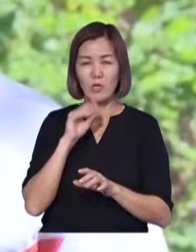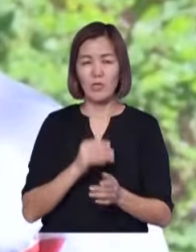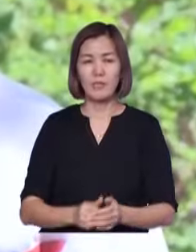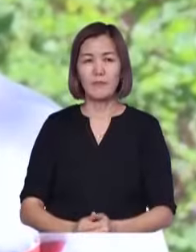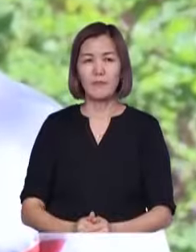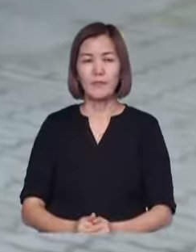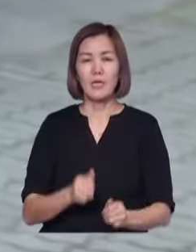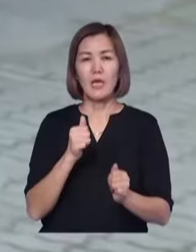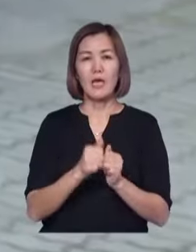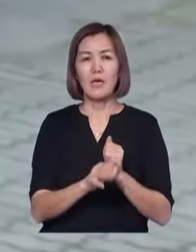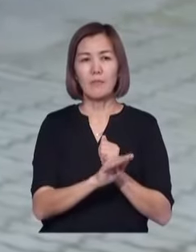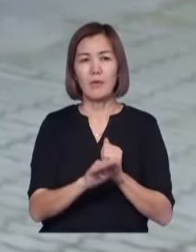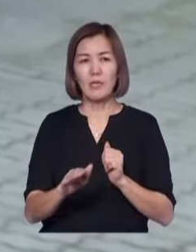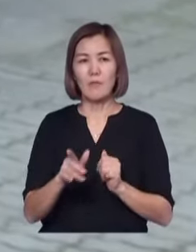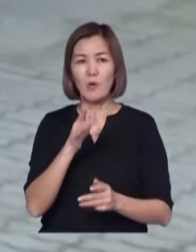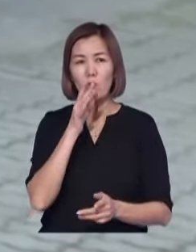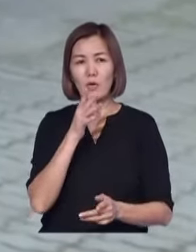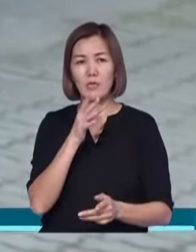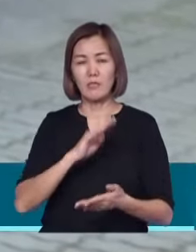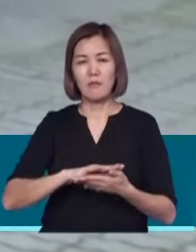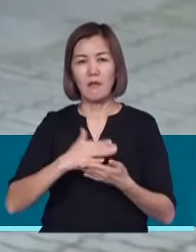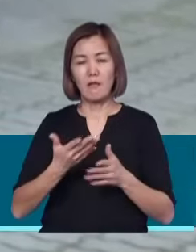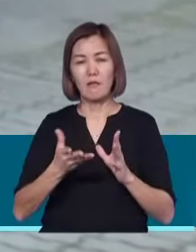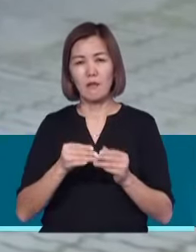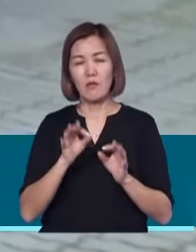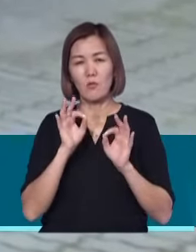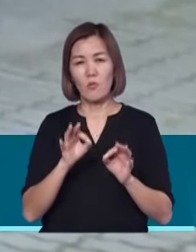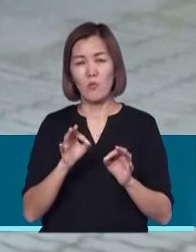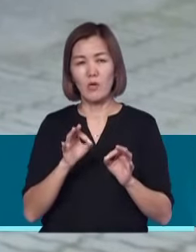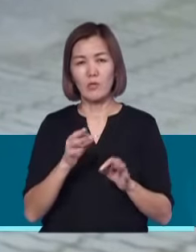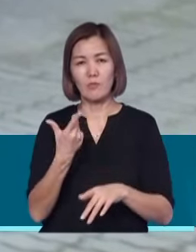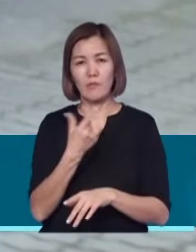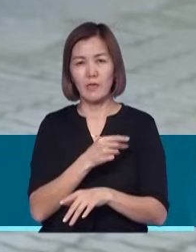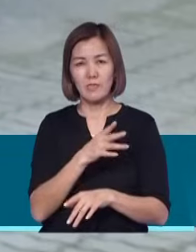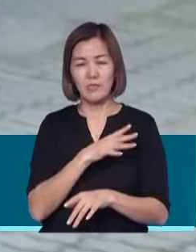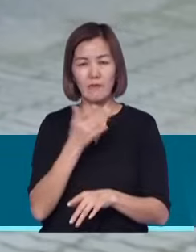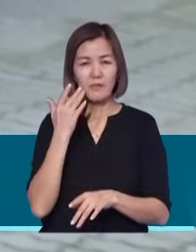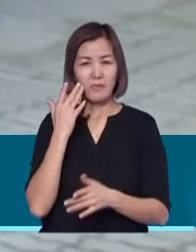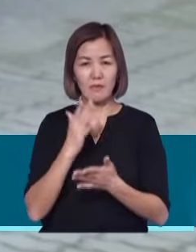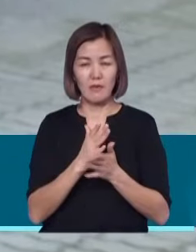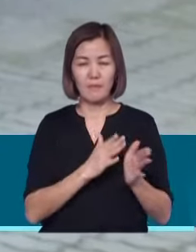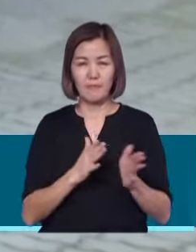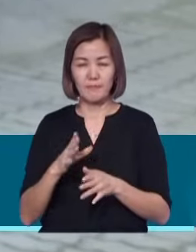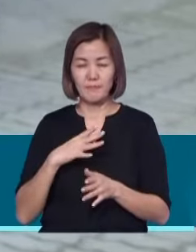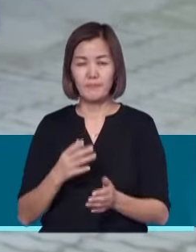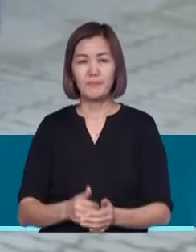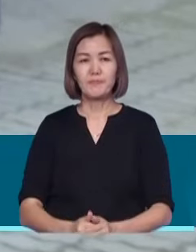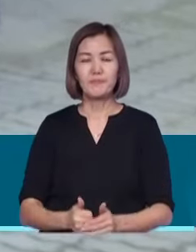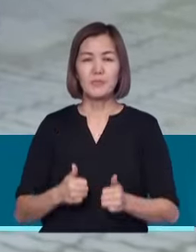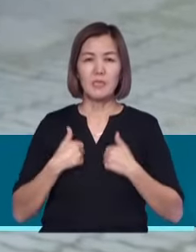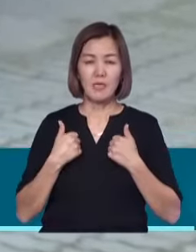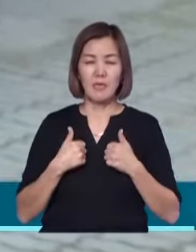Әр балама негізі уақытылы өзінің календарі бойынша вакцина алып тұруға, прививкалар дейміз, алып тұруға